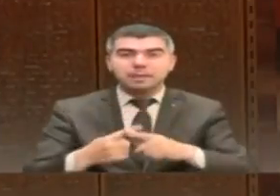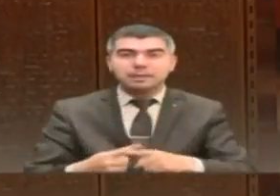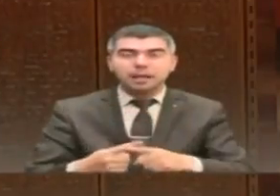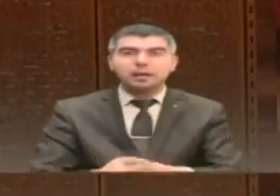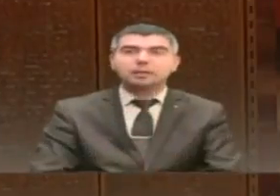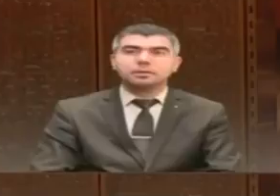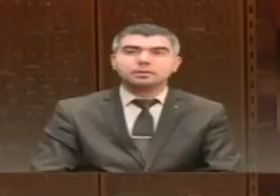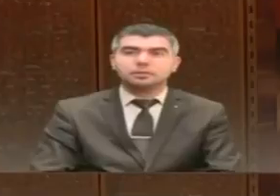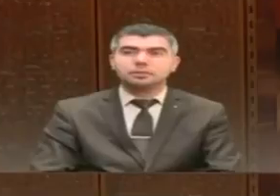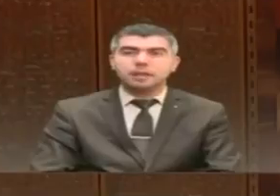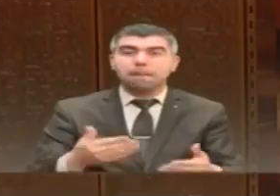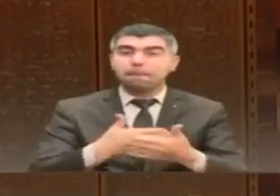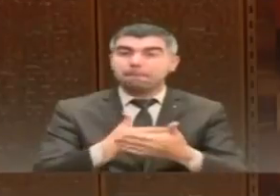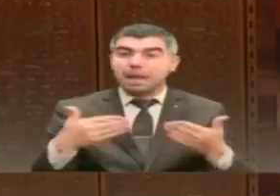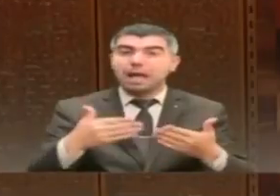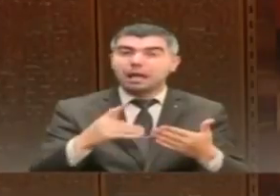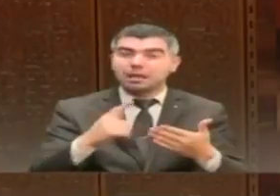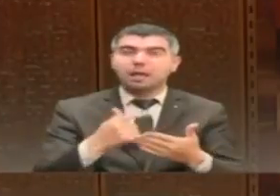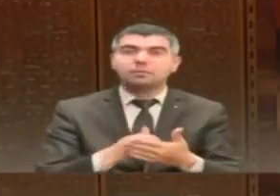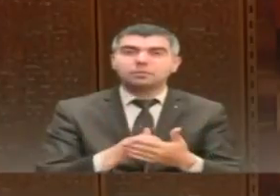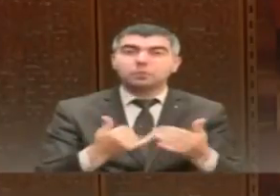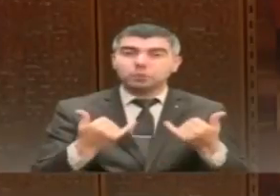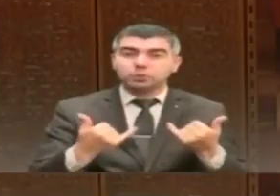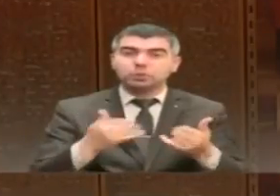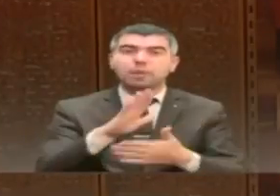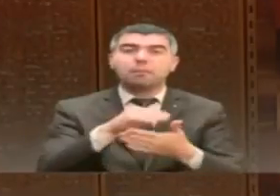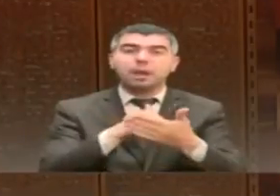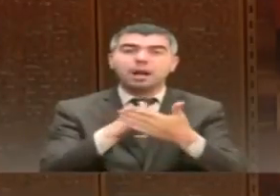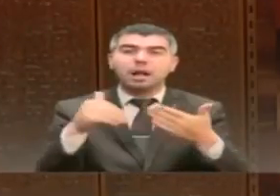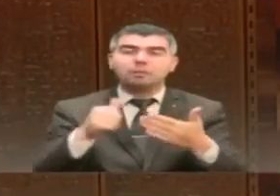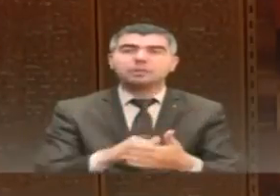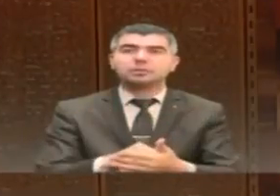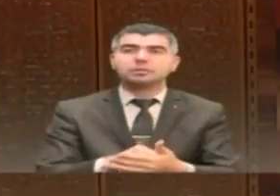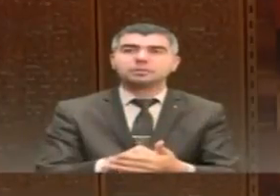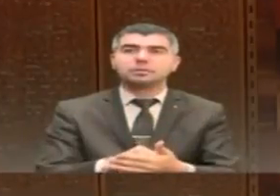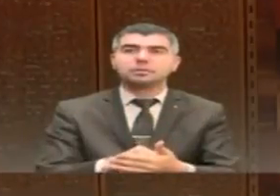الدولة يعني ملايير ديال الدراهم، وكاين برنامج الآن اللي تنتكلموا فيه على